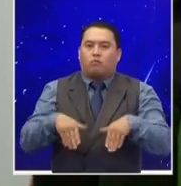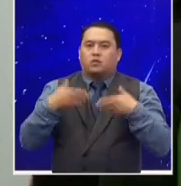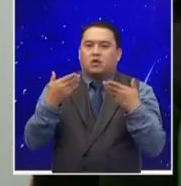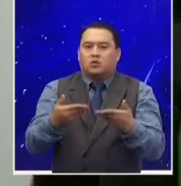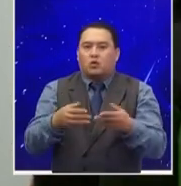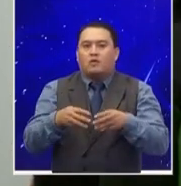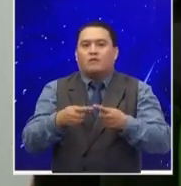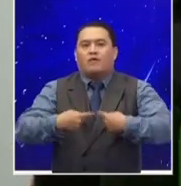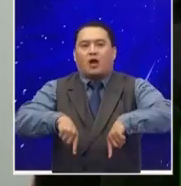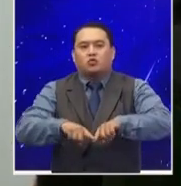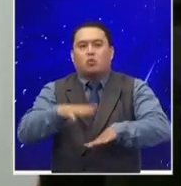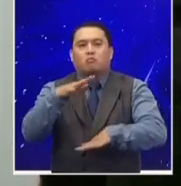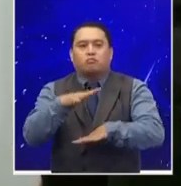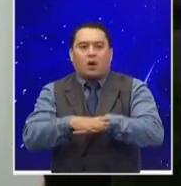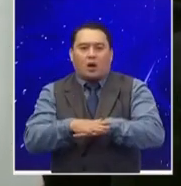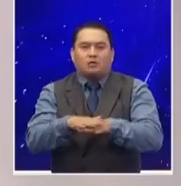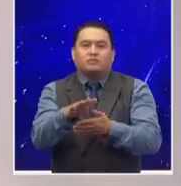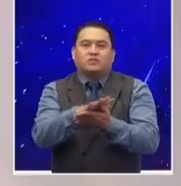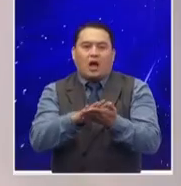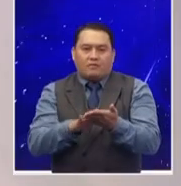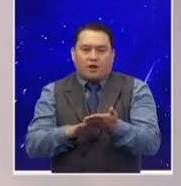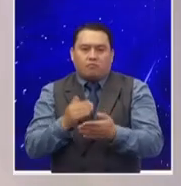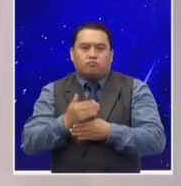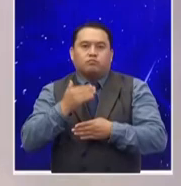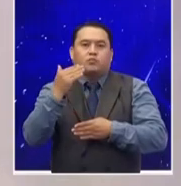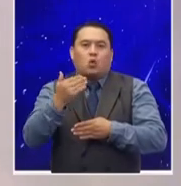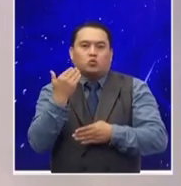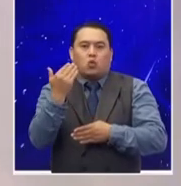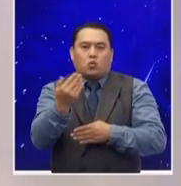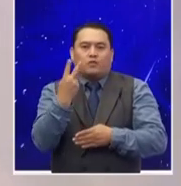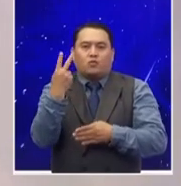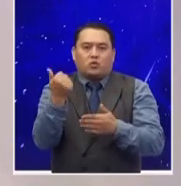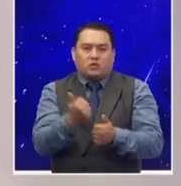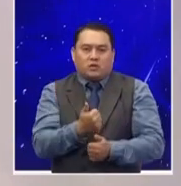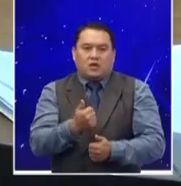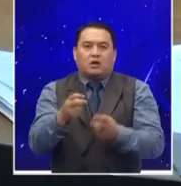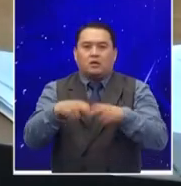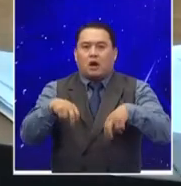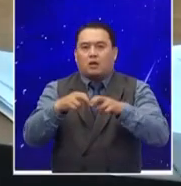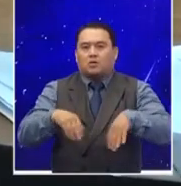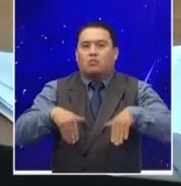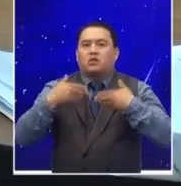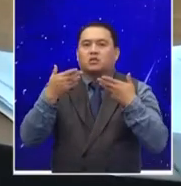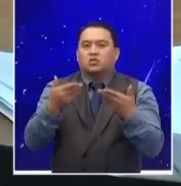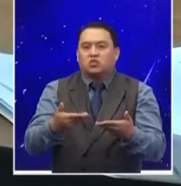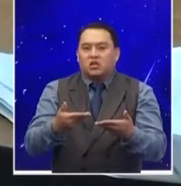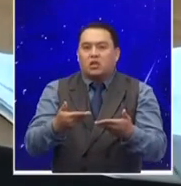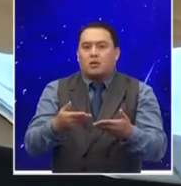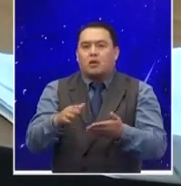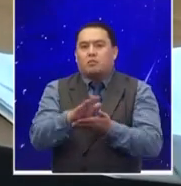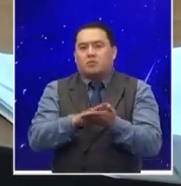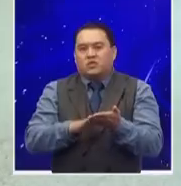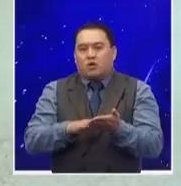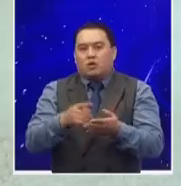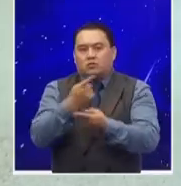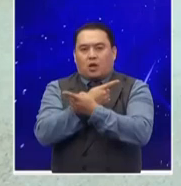в микрофинансовую организацию с заявлением. После этого там около 2 недель рассматривают обращение и в письменной